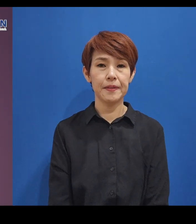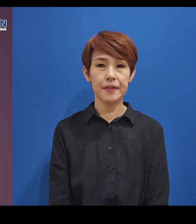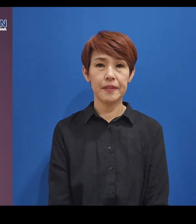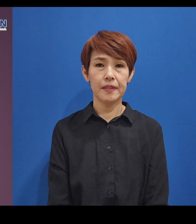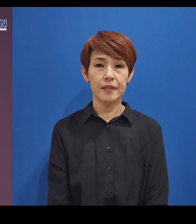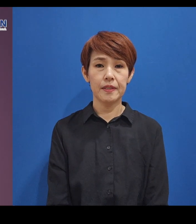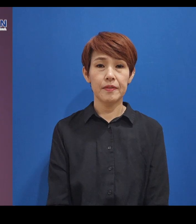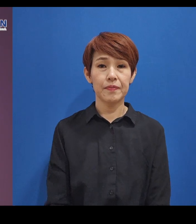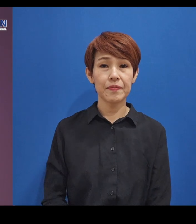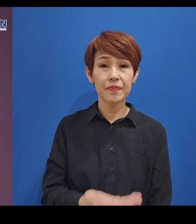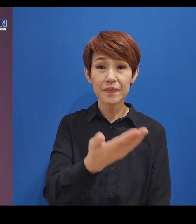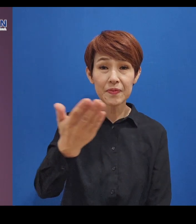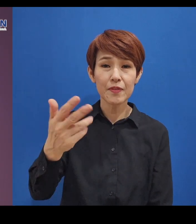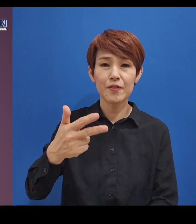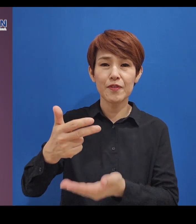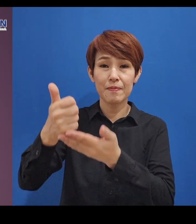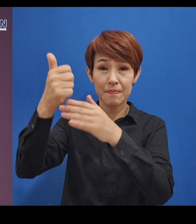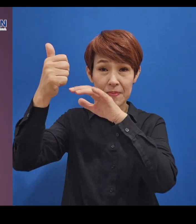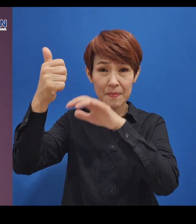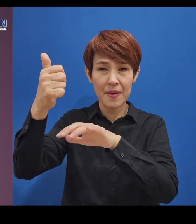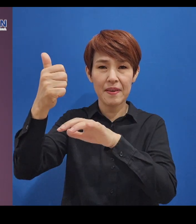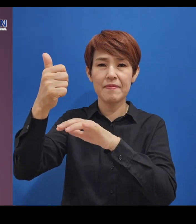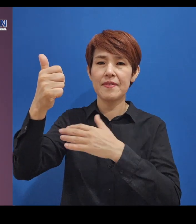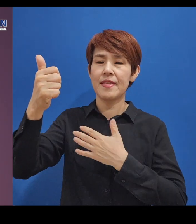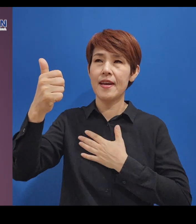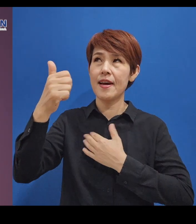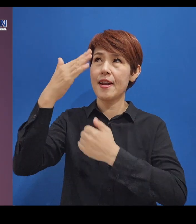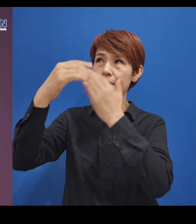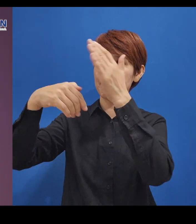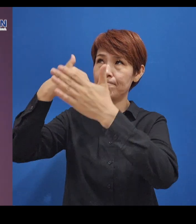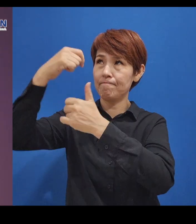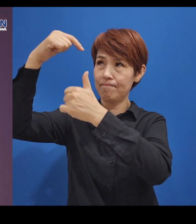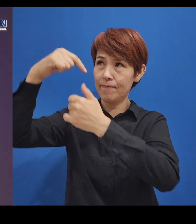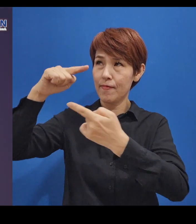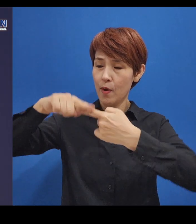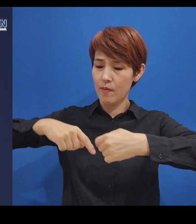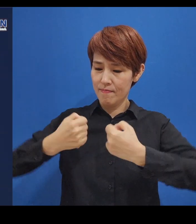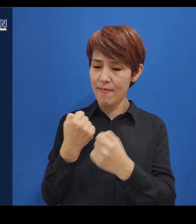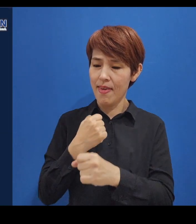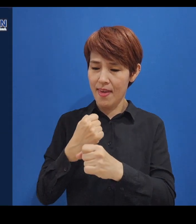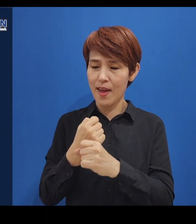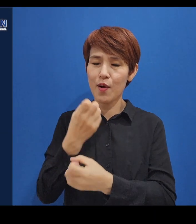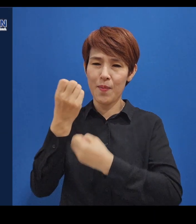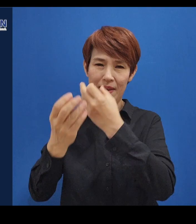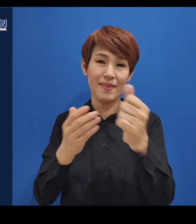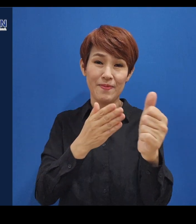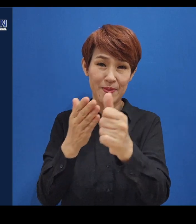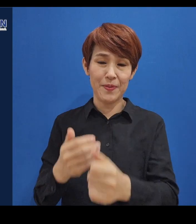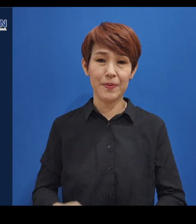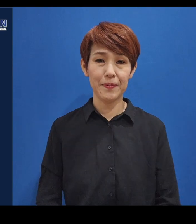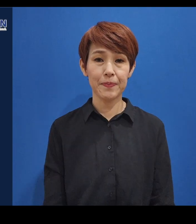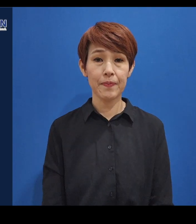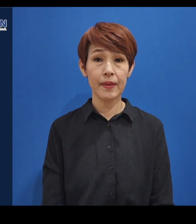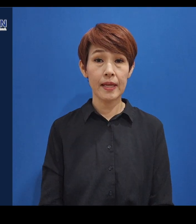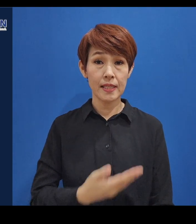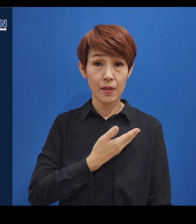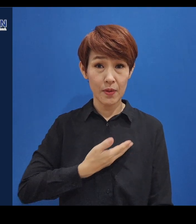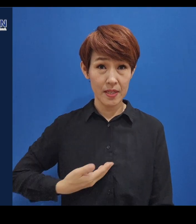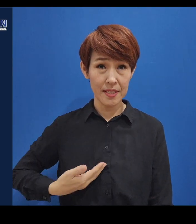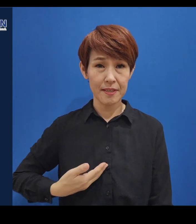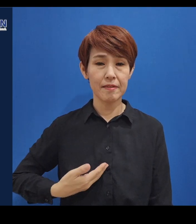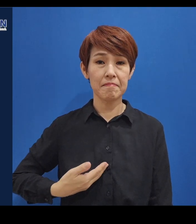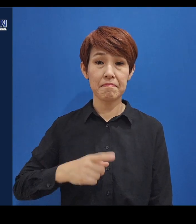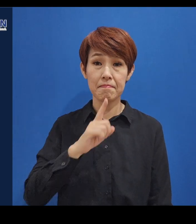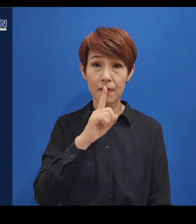이렇게 주님 앞에 고백하는 은혜가 있으면 좋겠습니다. 사도들이 이렇게 고백하고 어떻게 우리는 이 일의